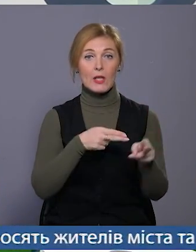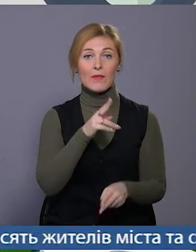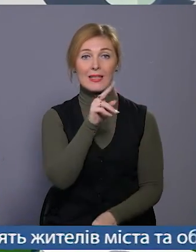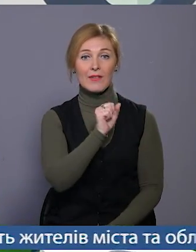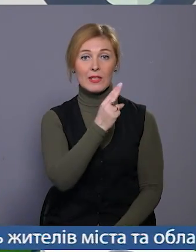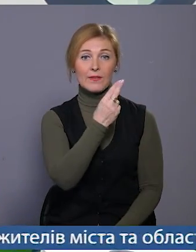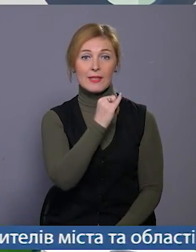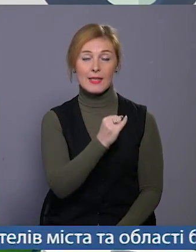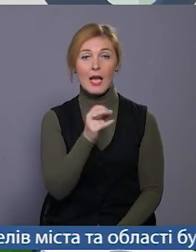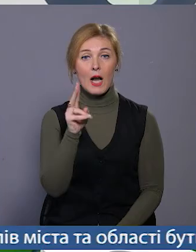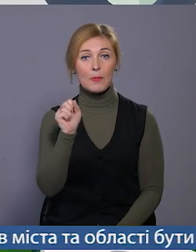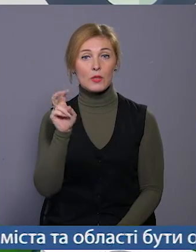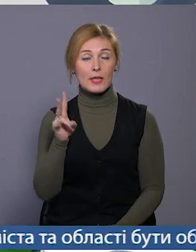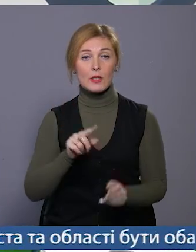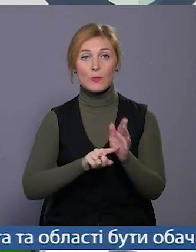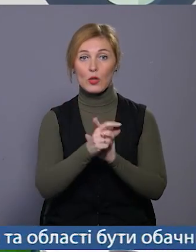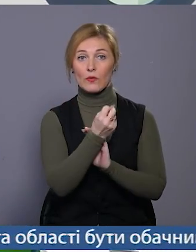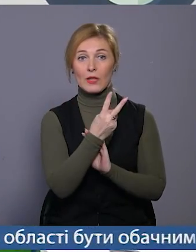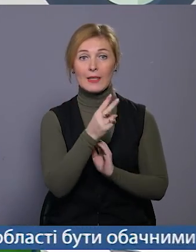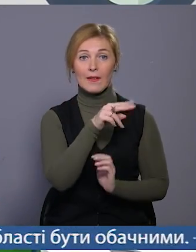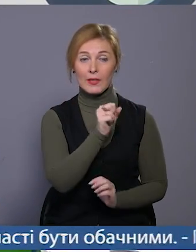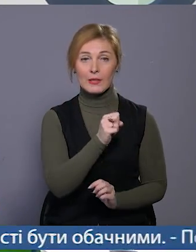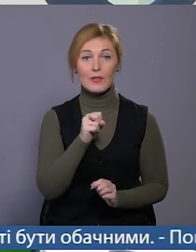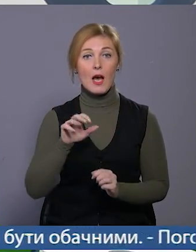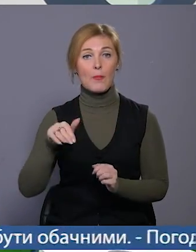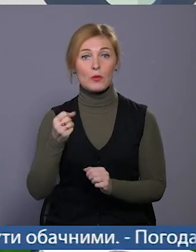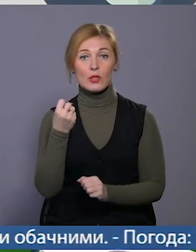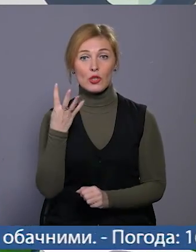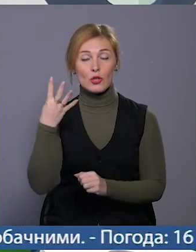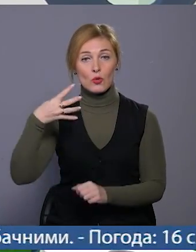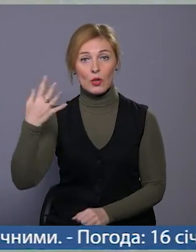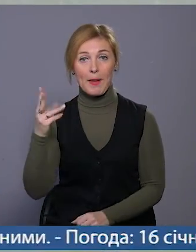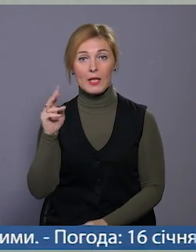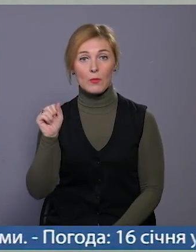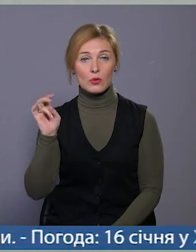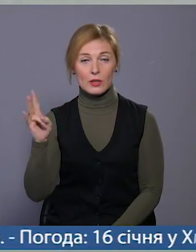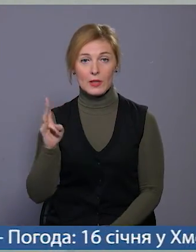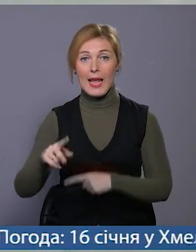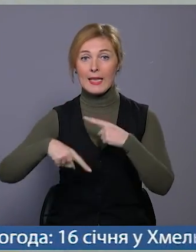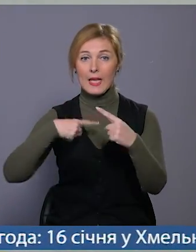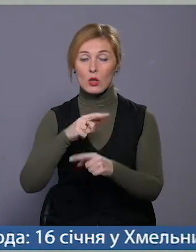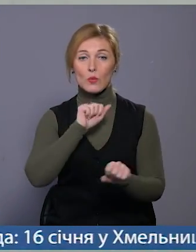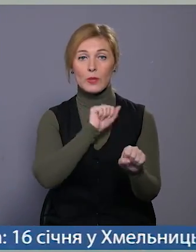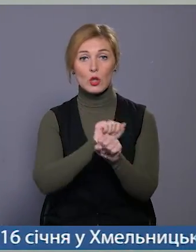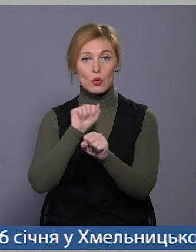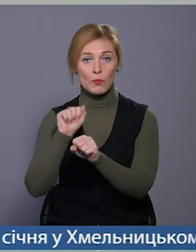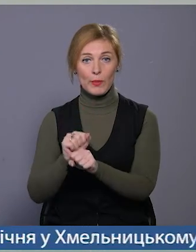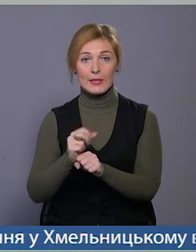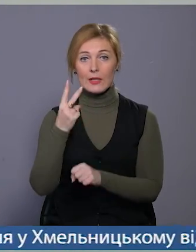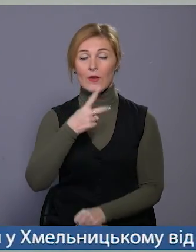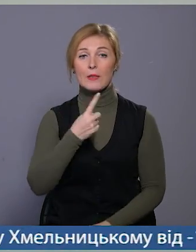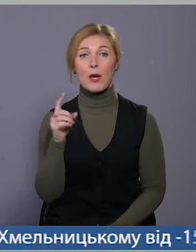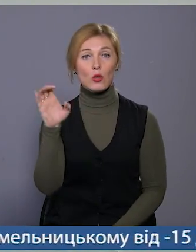Копистин, то спочатку на 12 в Давидківці, а потім на 14.45 в Копистин. Наступні зупинки екобусу –